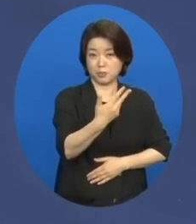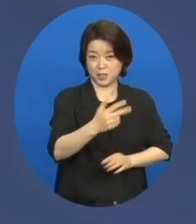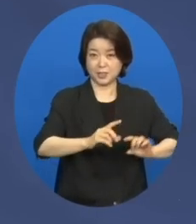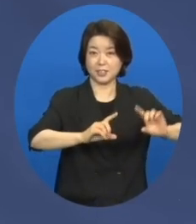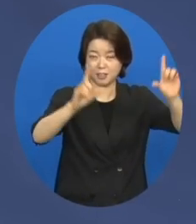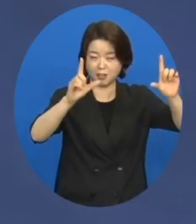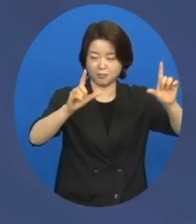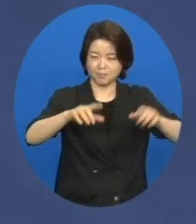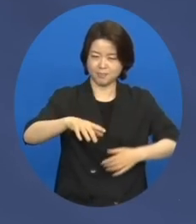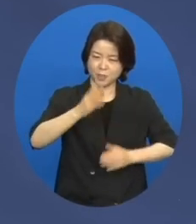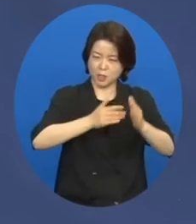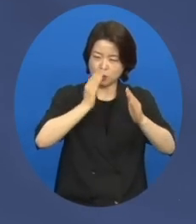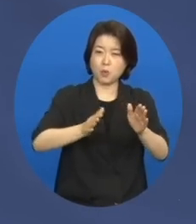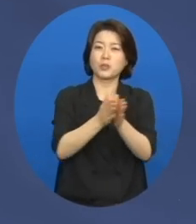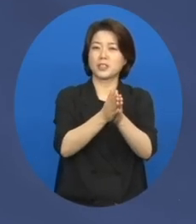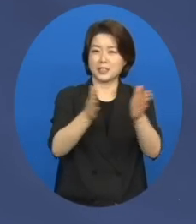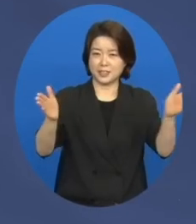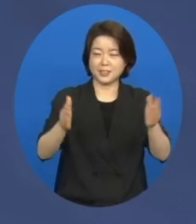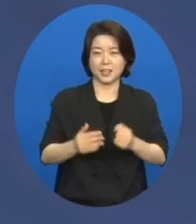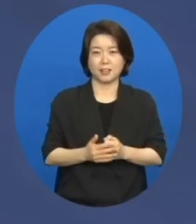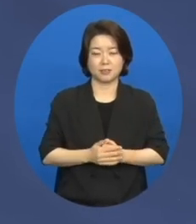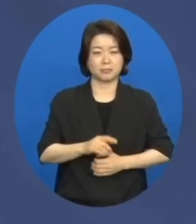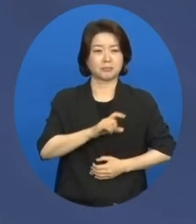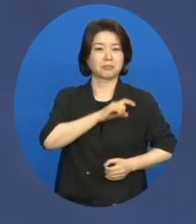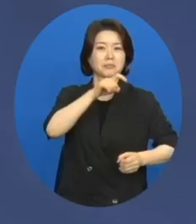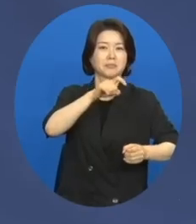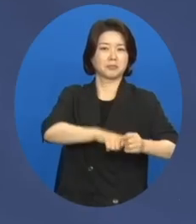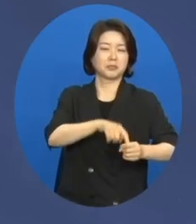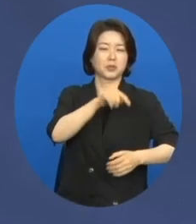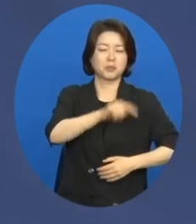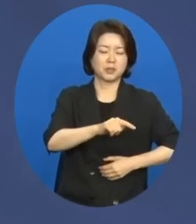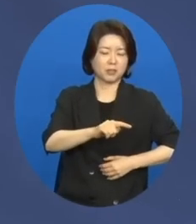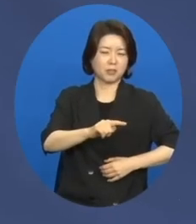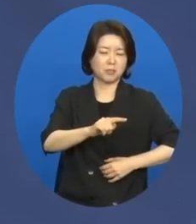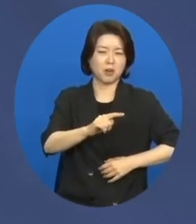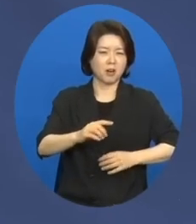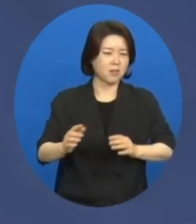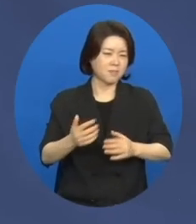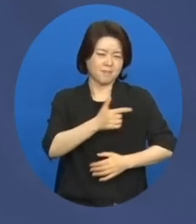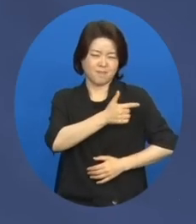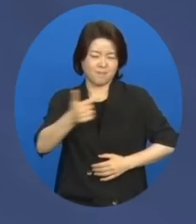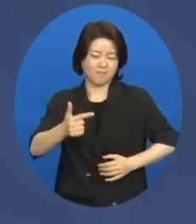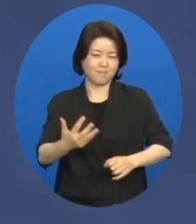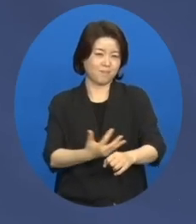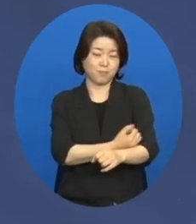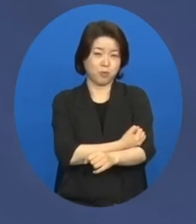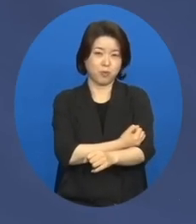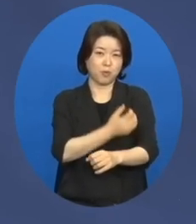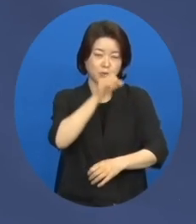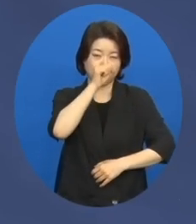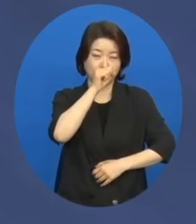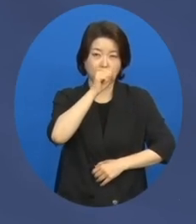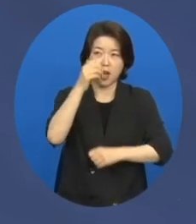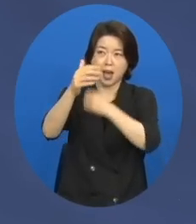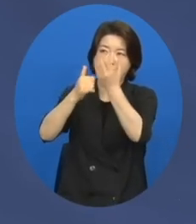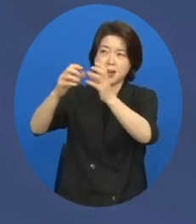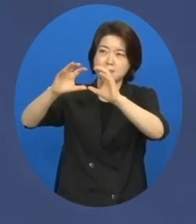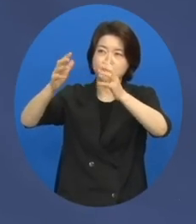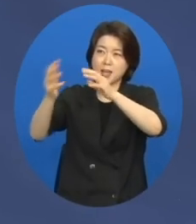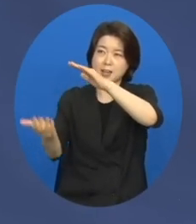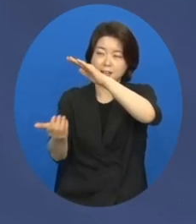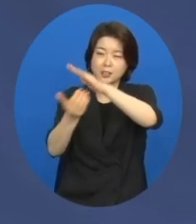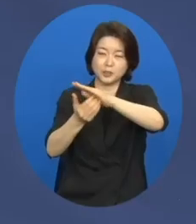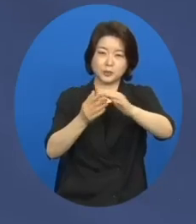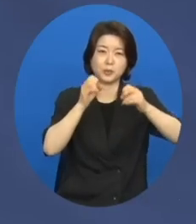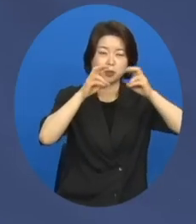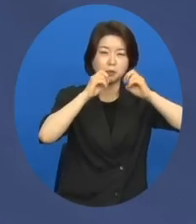1997년도에 이제 시작을 했는데 제목은 거창했습니다. 하나님 나라의 부흥과 선교 완성을 위한